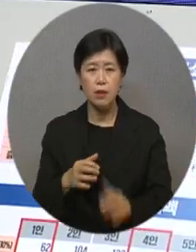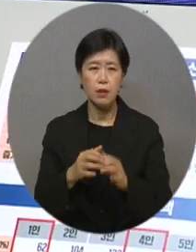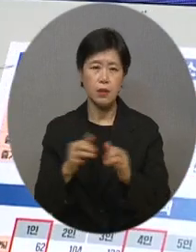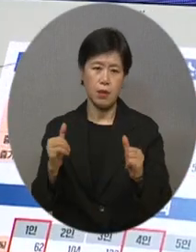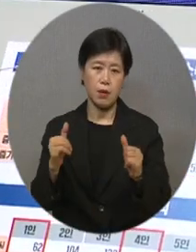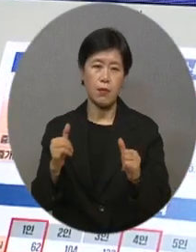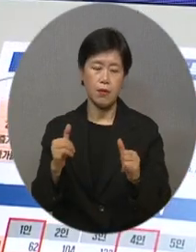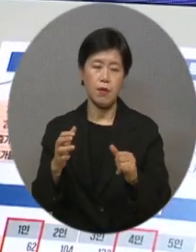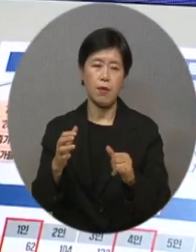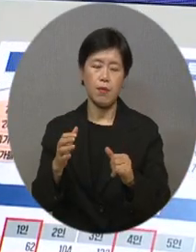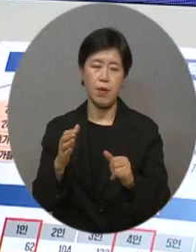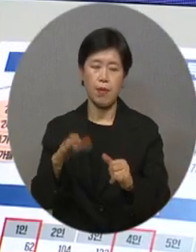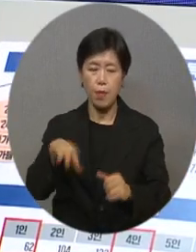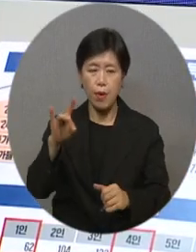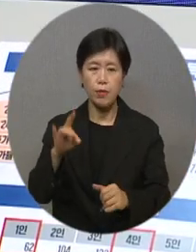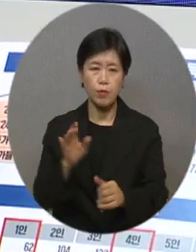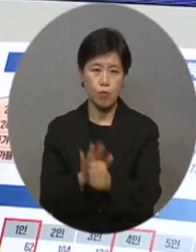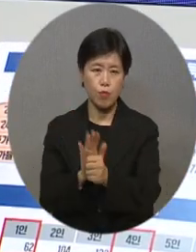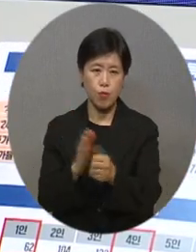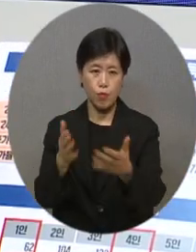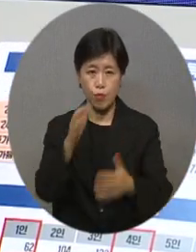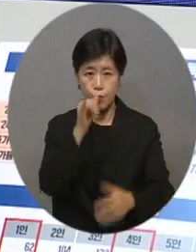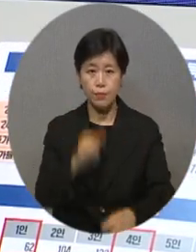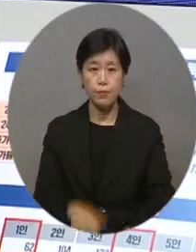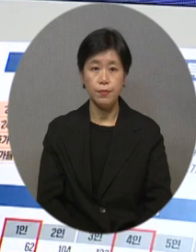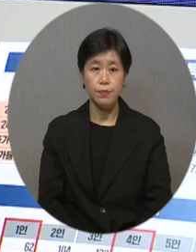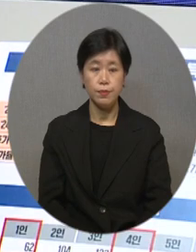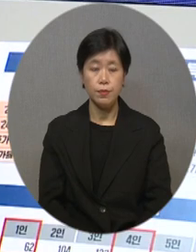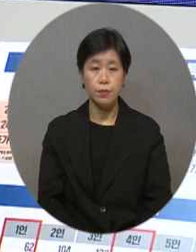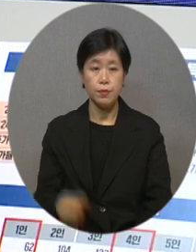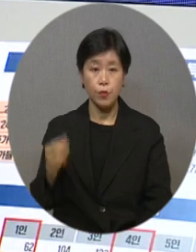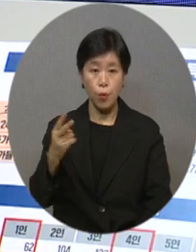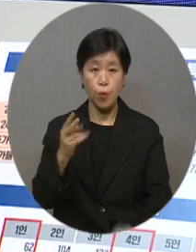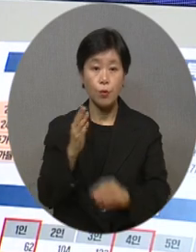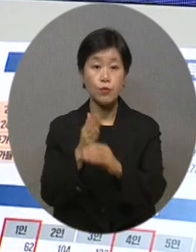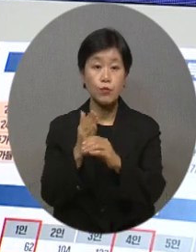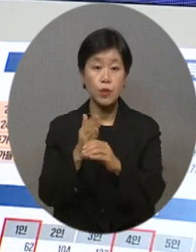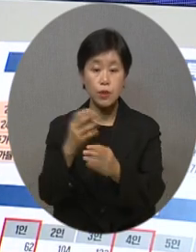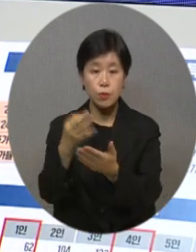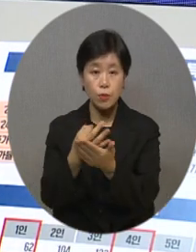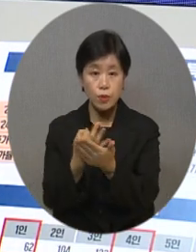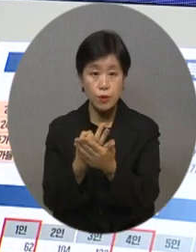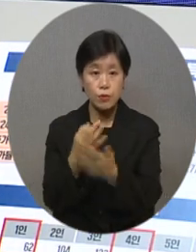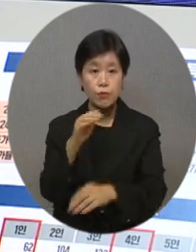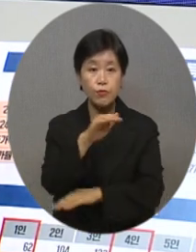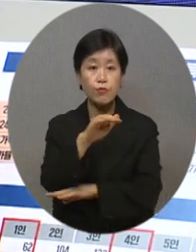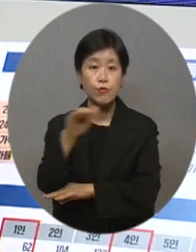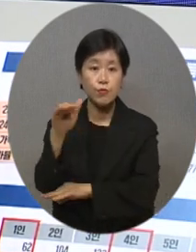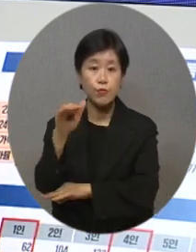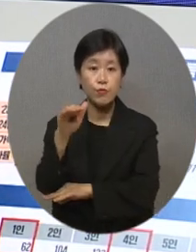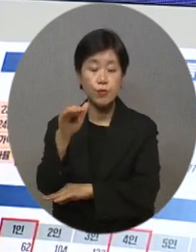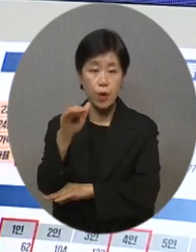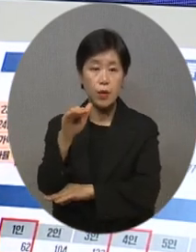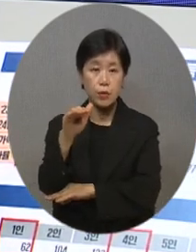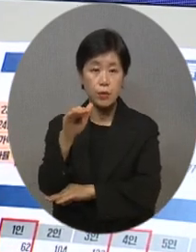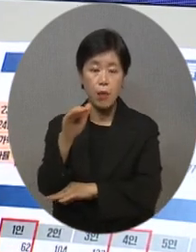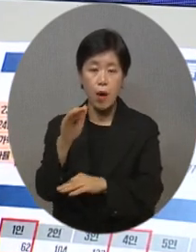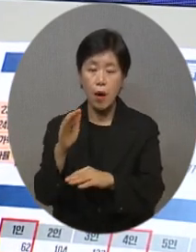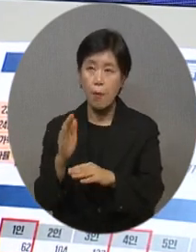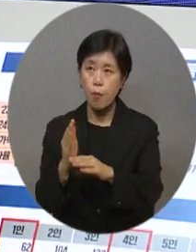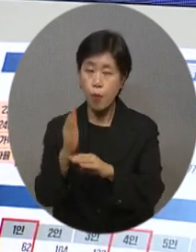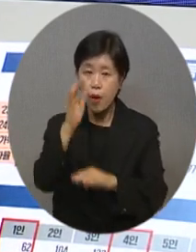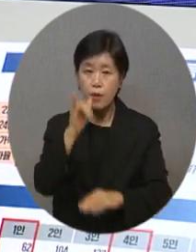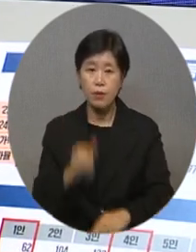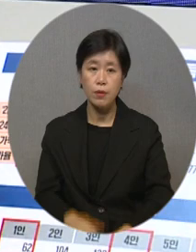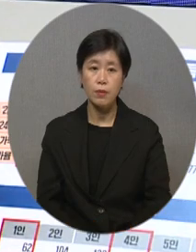하나는 이 주기 기준 중에서 자체가 많이 늘어나게 돼 있잖아요. 이게 73개 서비스입니다. 이게 예를 들면